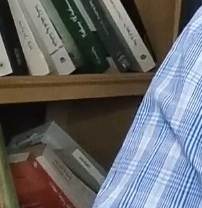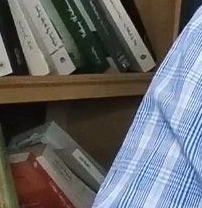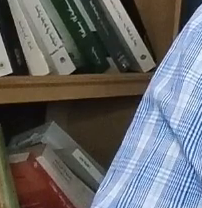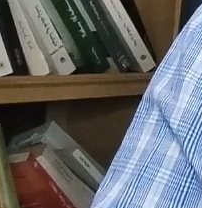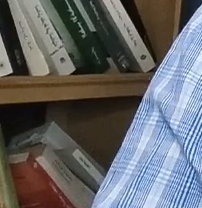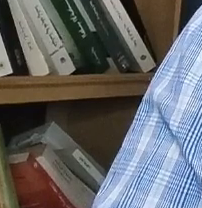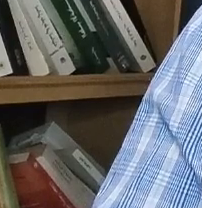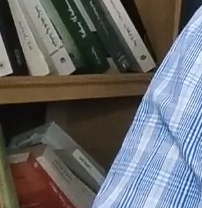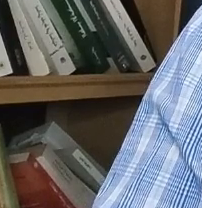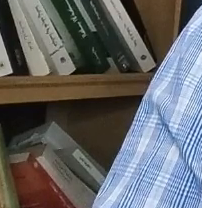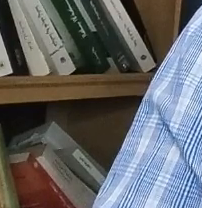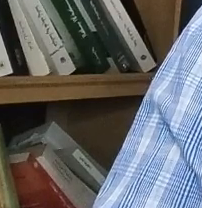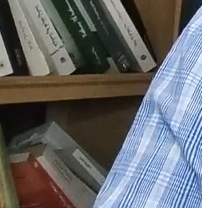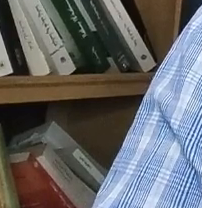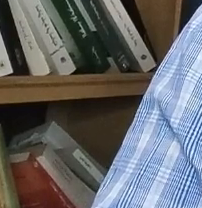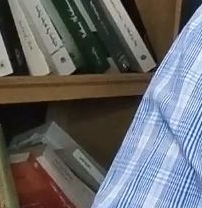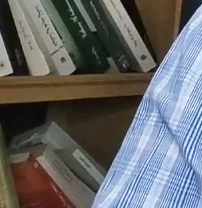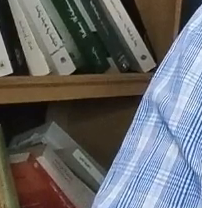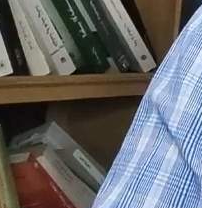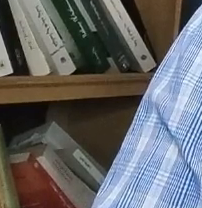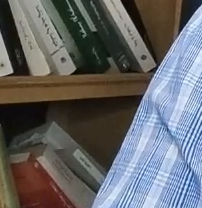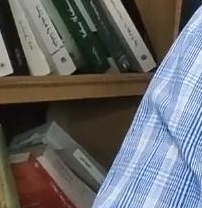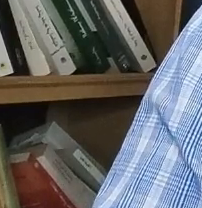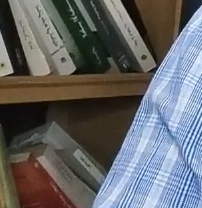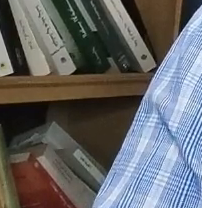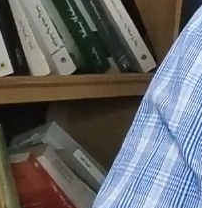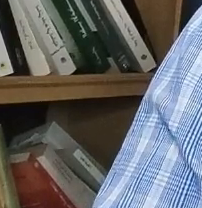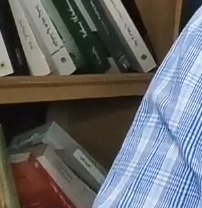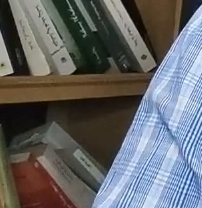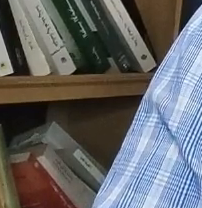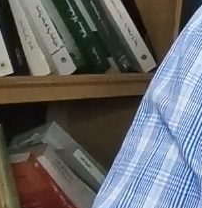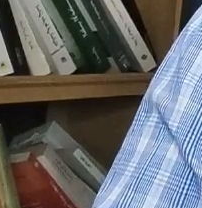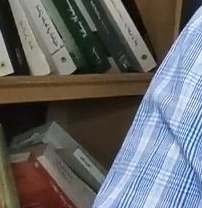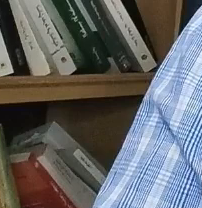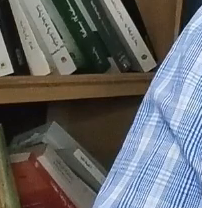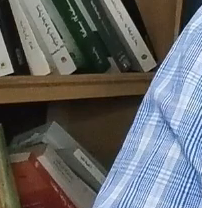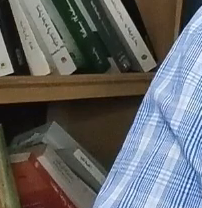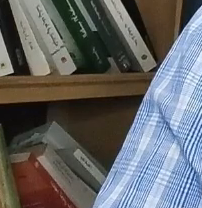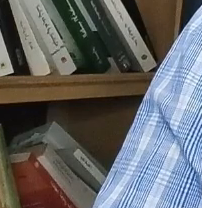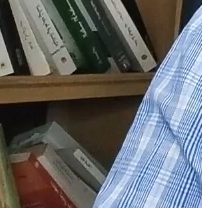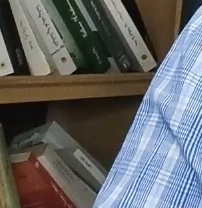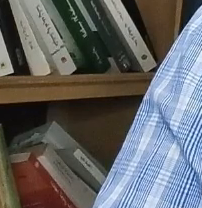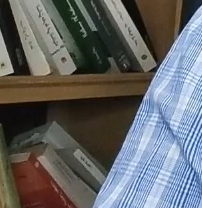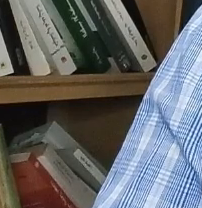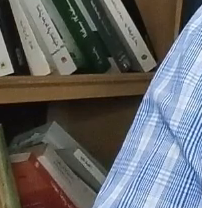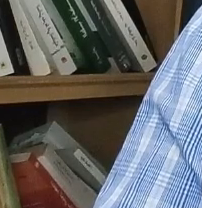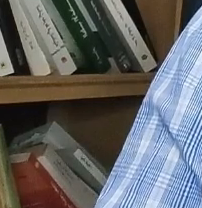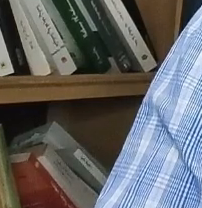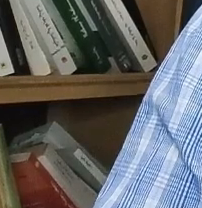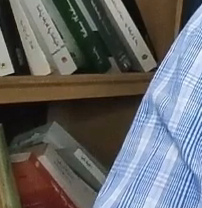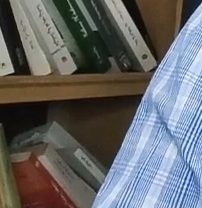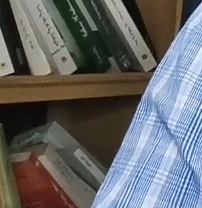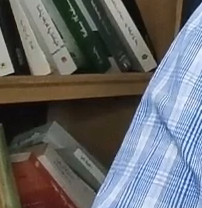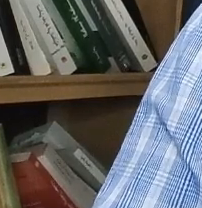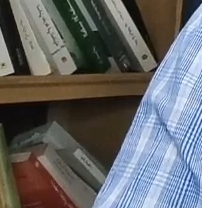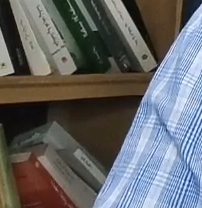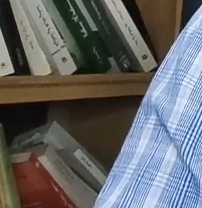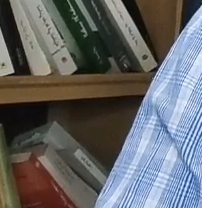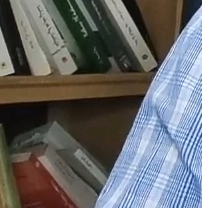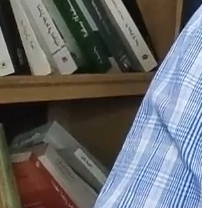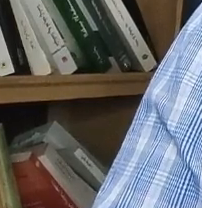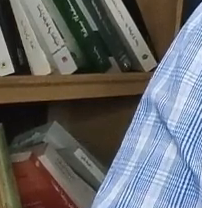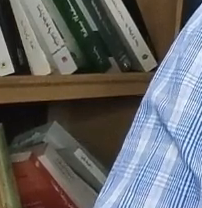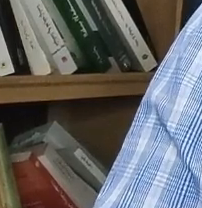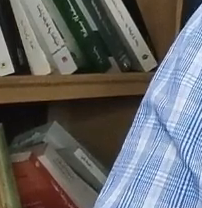بالبرلمان مختلفة، تتمحور حول ضرورة ربط أصل الأزمة بإصلاح التعليم